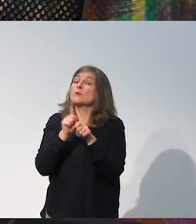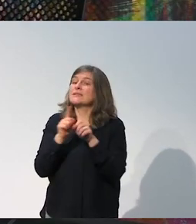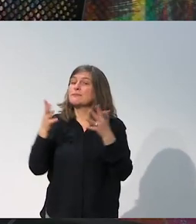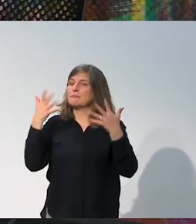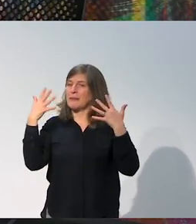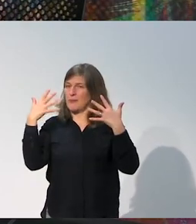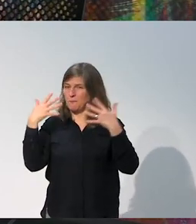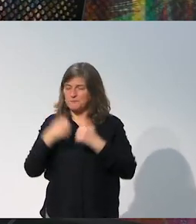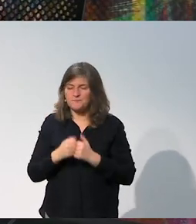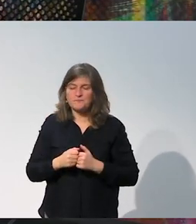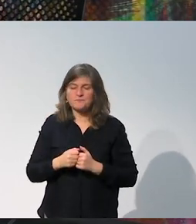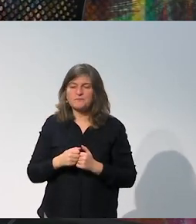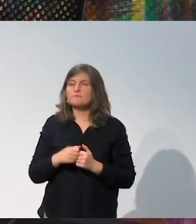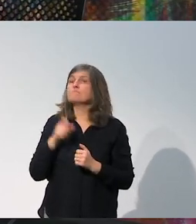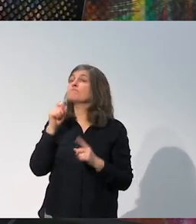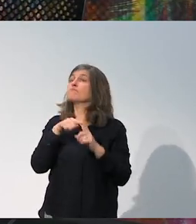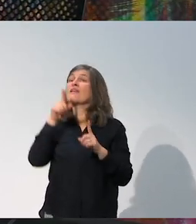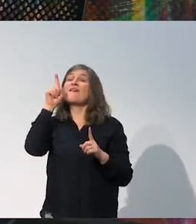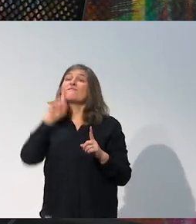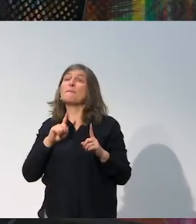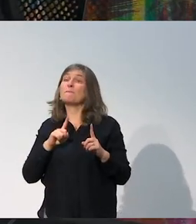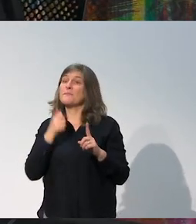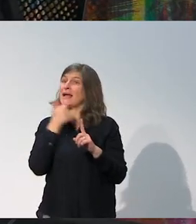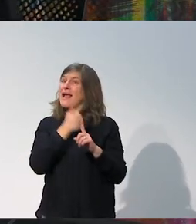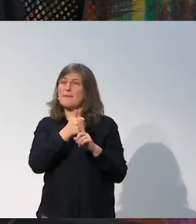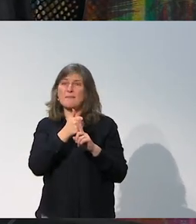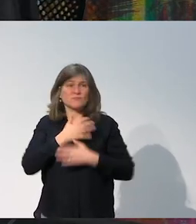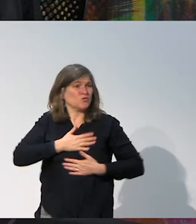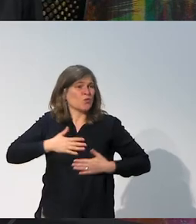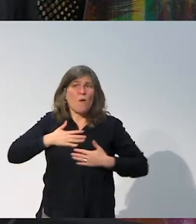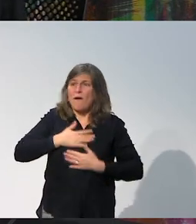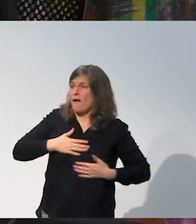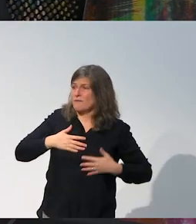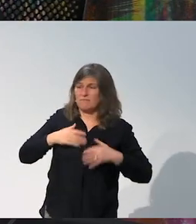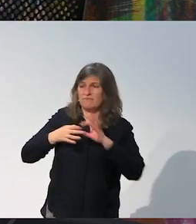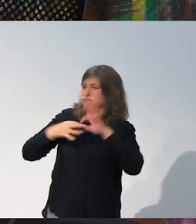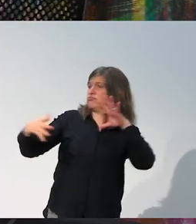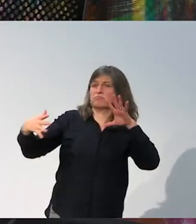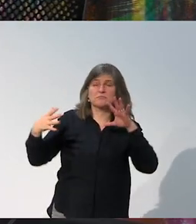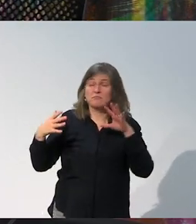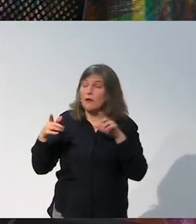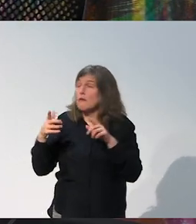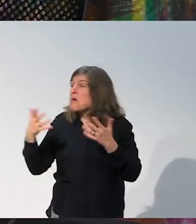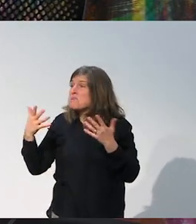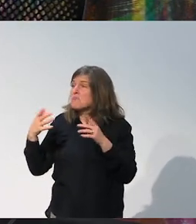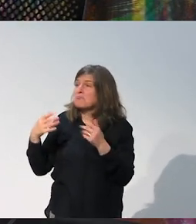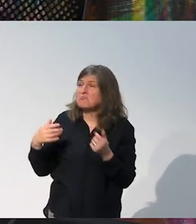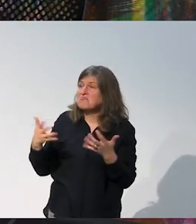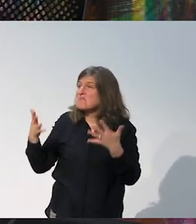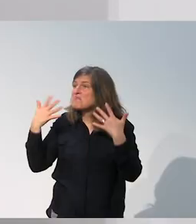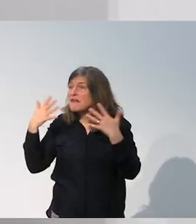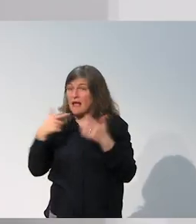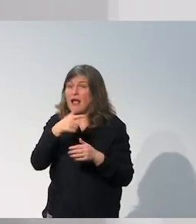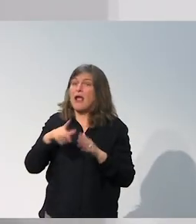cette femme est séparée de toute joie. Elle est séparée de la joie du printemps. Le printemps lui est cuisant. Elle s'est